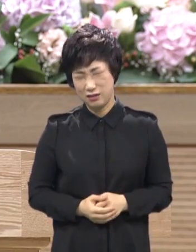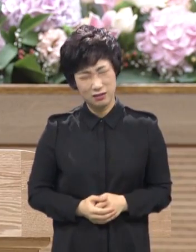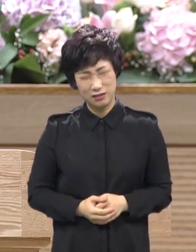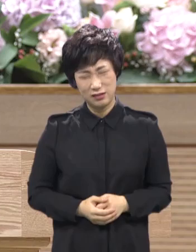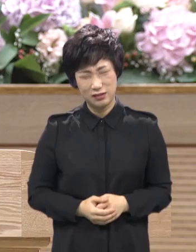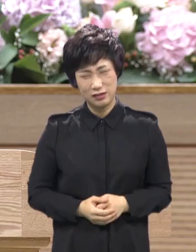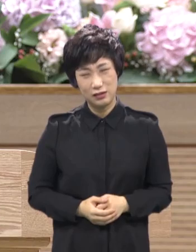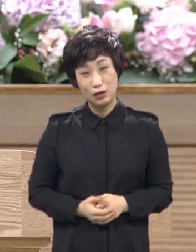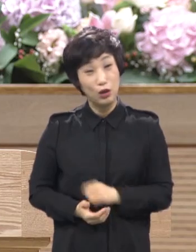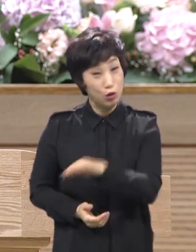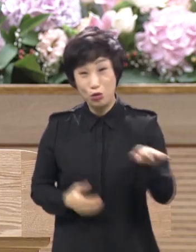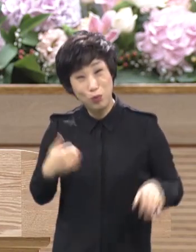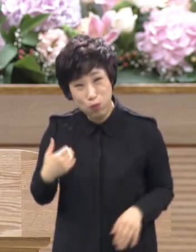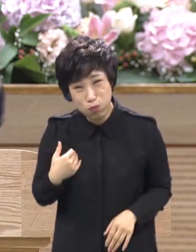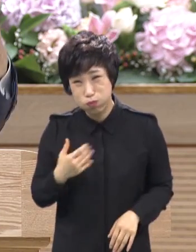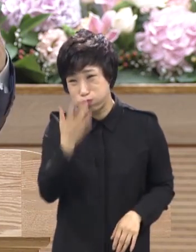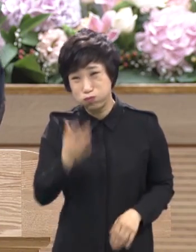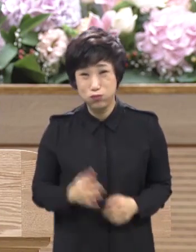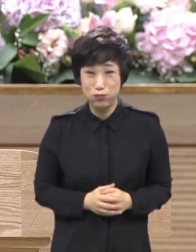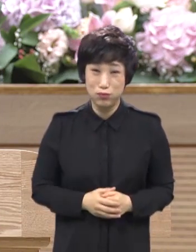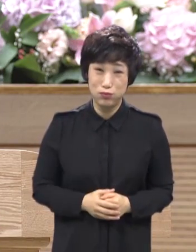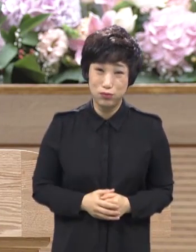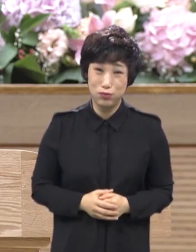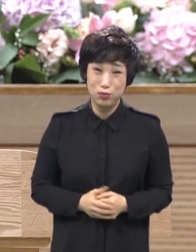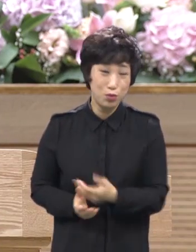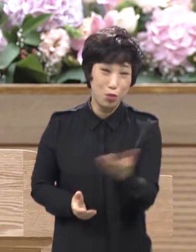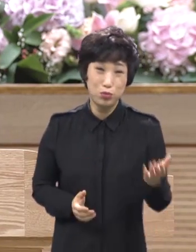얼마나 우리도 모르게 아주